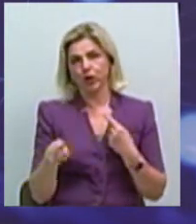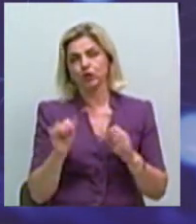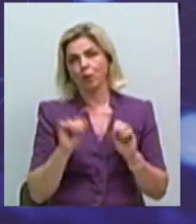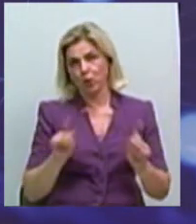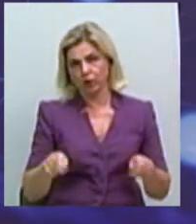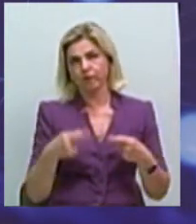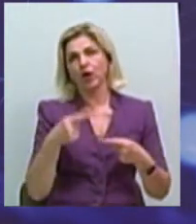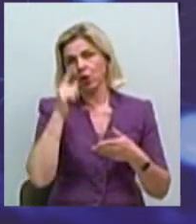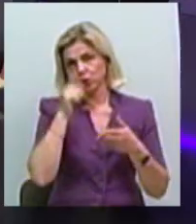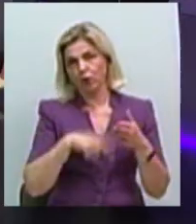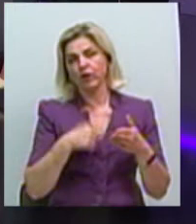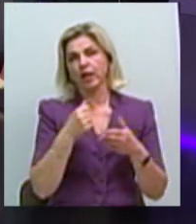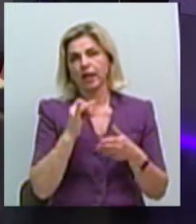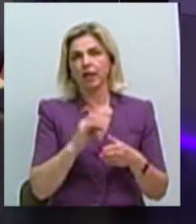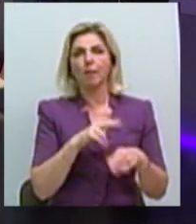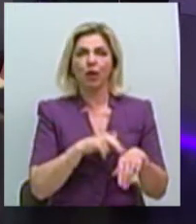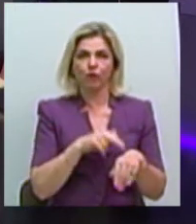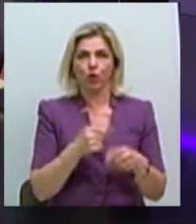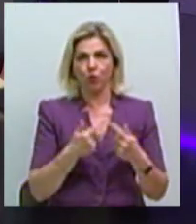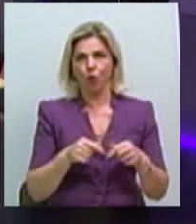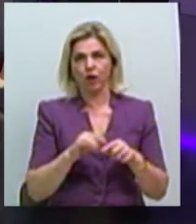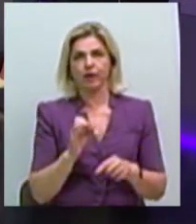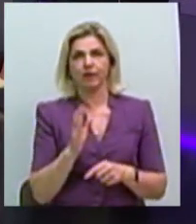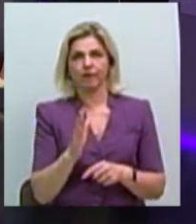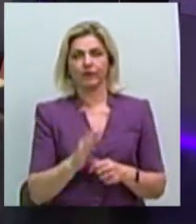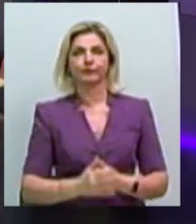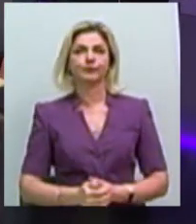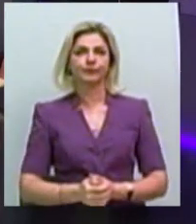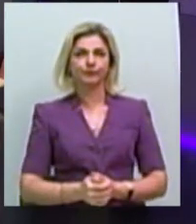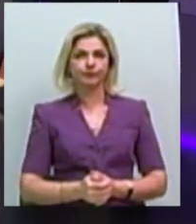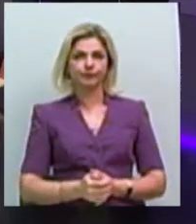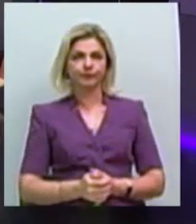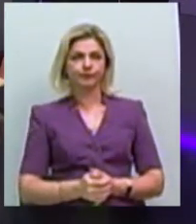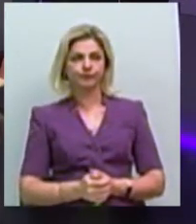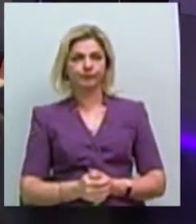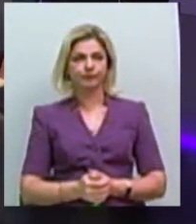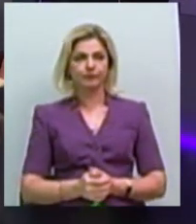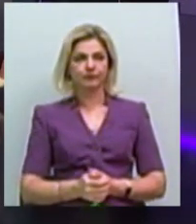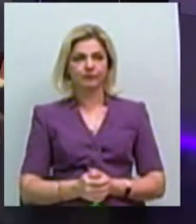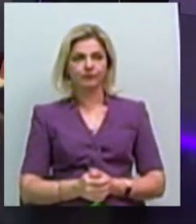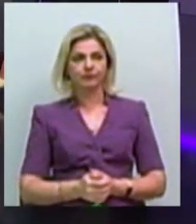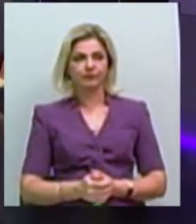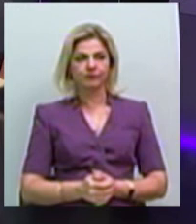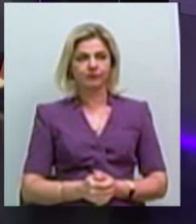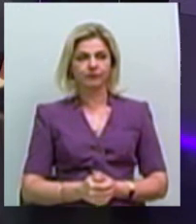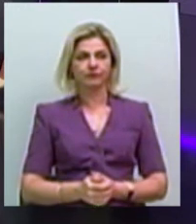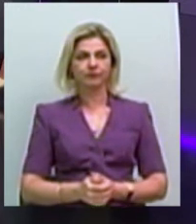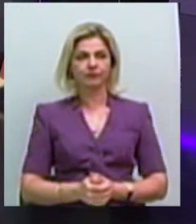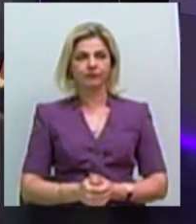довіру і до судів, і до правоохоронних органів, дякую, до прокуратури. Дякую, Руслане. Дякую. Одним питанням в результаті ви